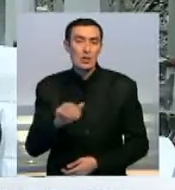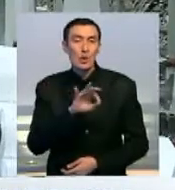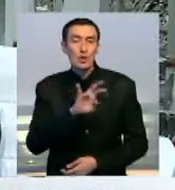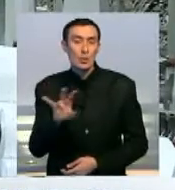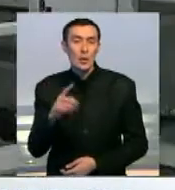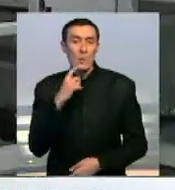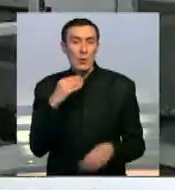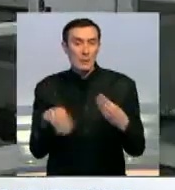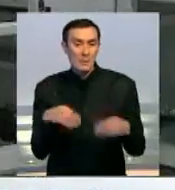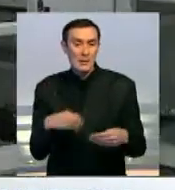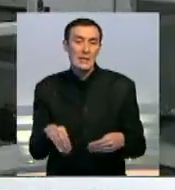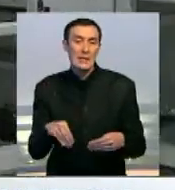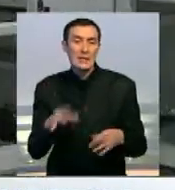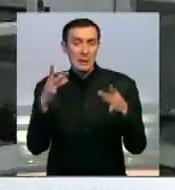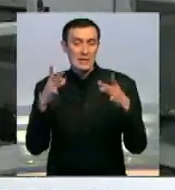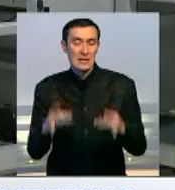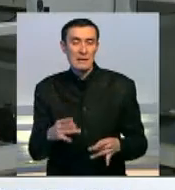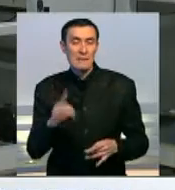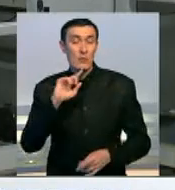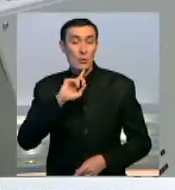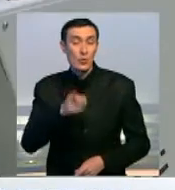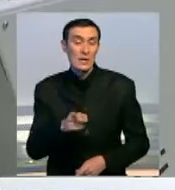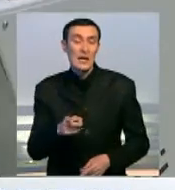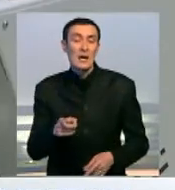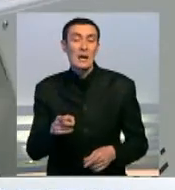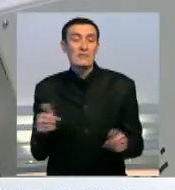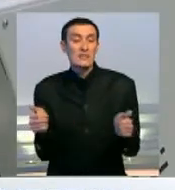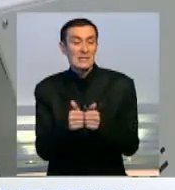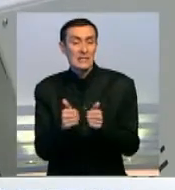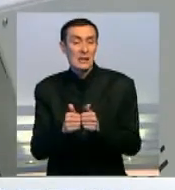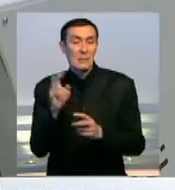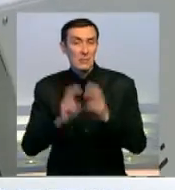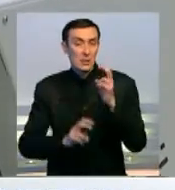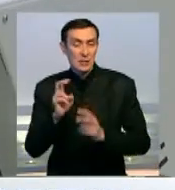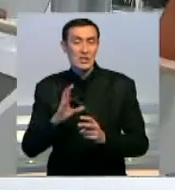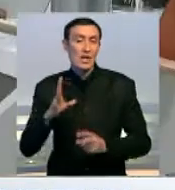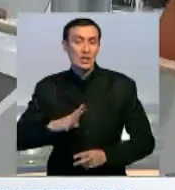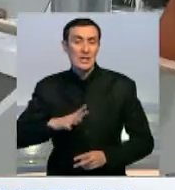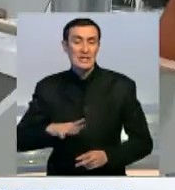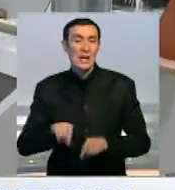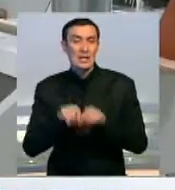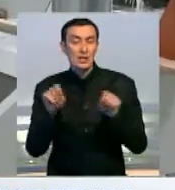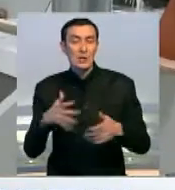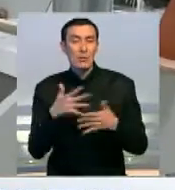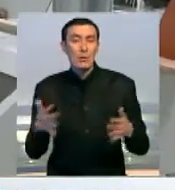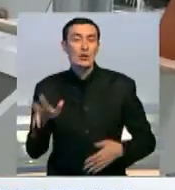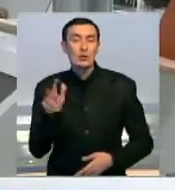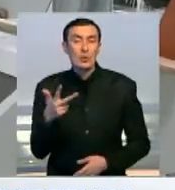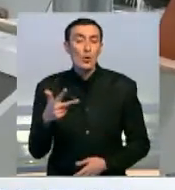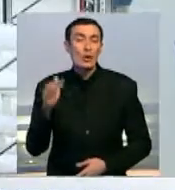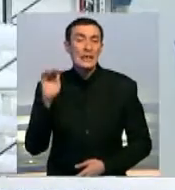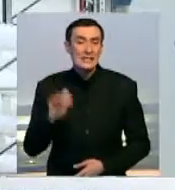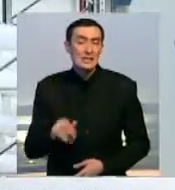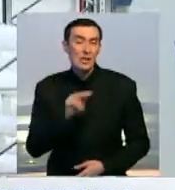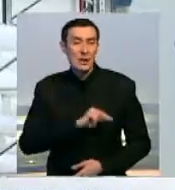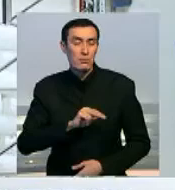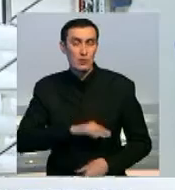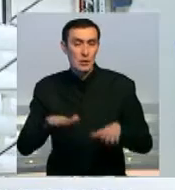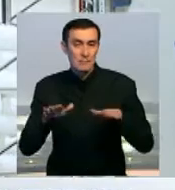1 250 000 тонн полипропилена и полиэтилена в год. В смежных отраслях промышленности ожидается создание до 3000 рабочих мест.